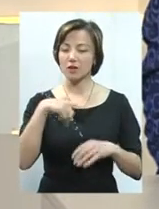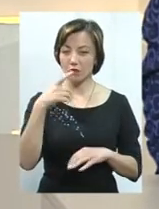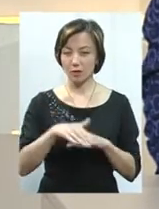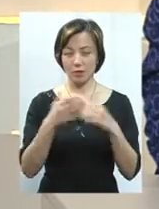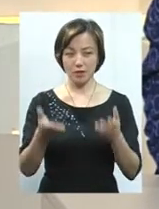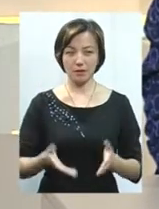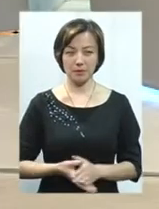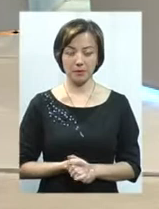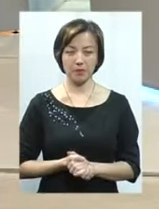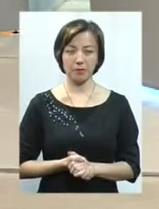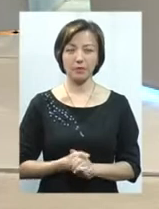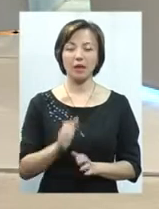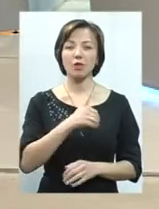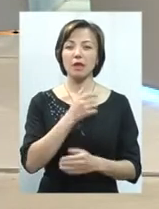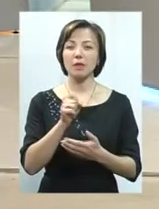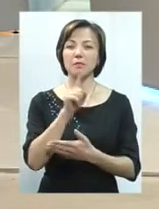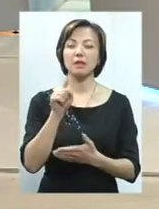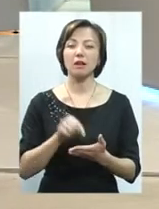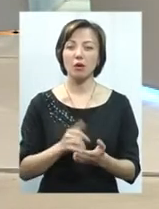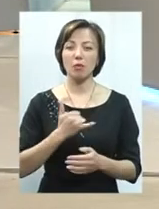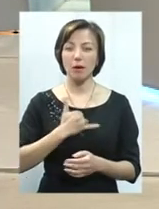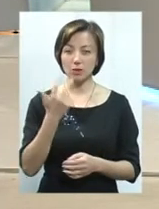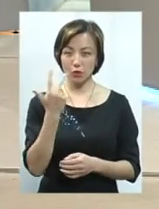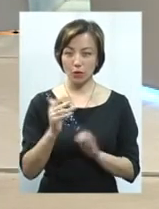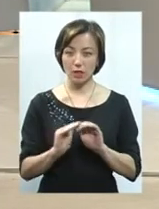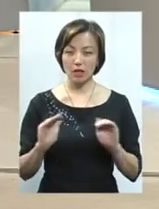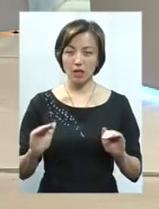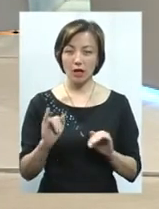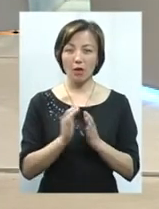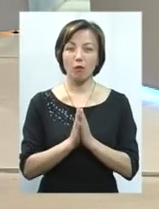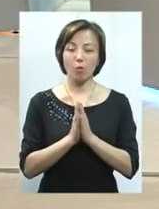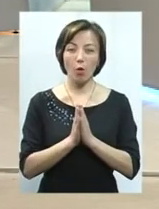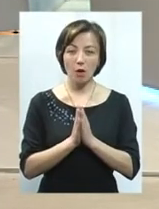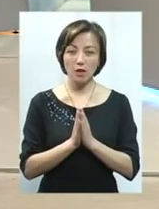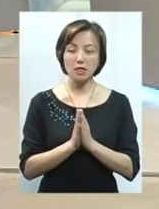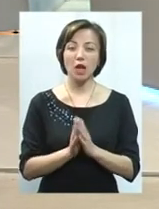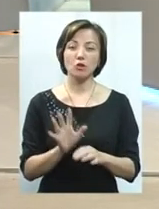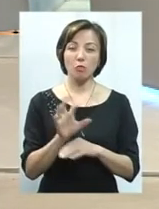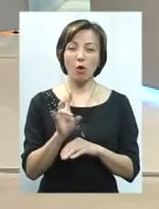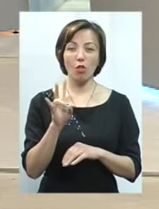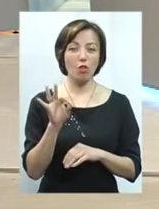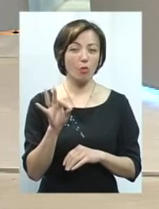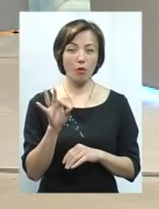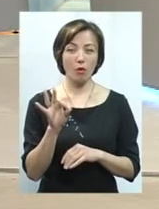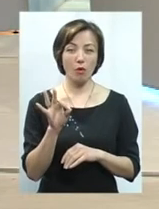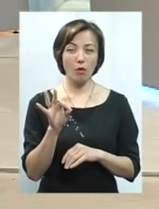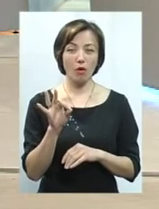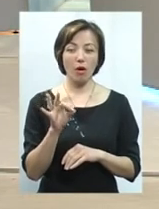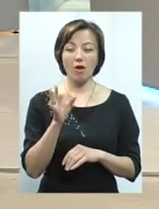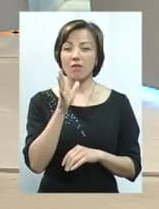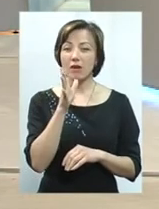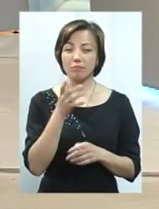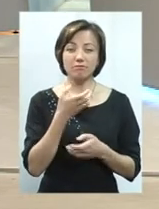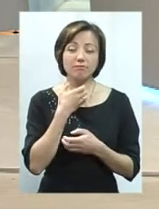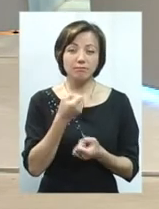ласка. Я хотіла поставити таке запитання. У мене троє дітей і дуже діти просять собачку, але ми не зовсім маємо багато часу,